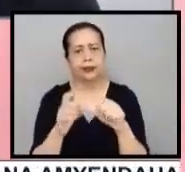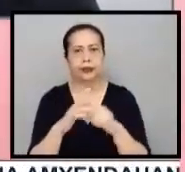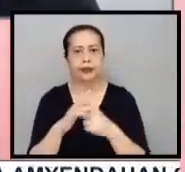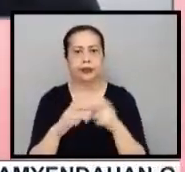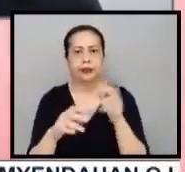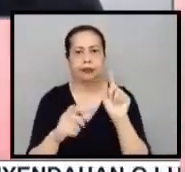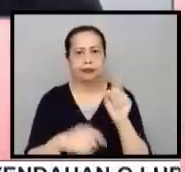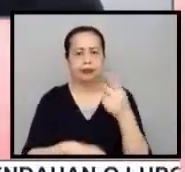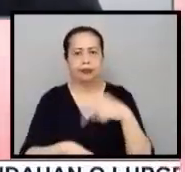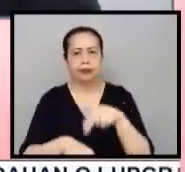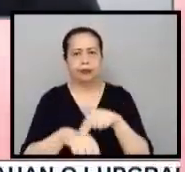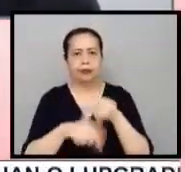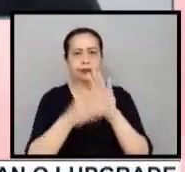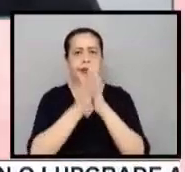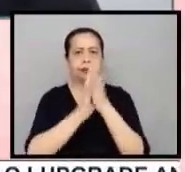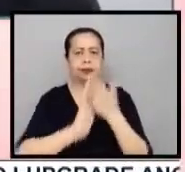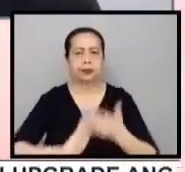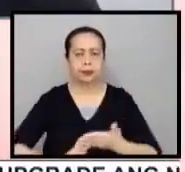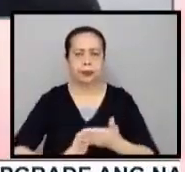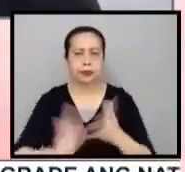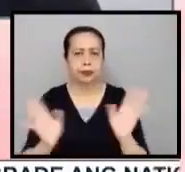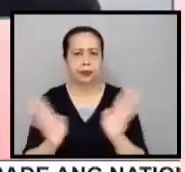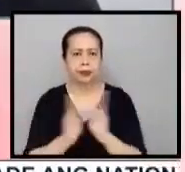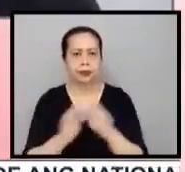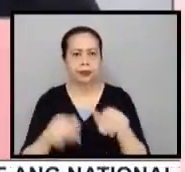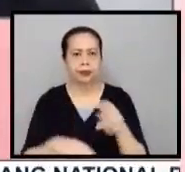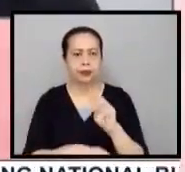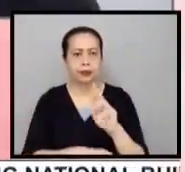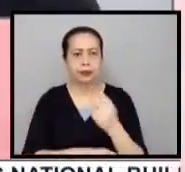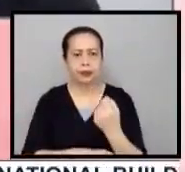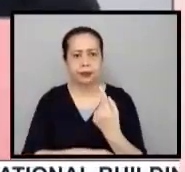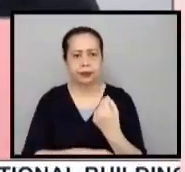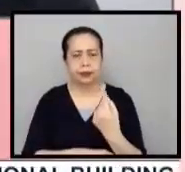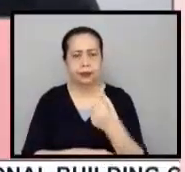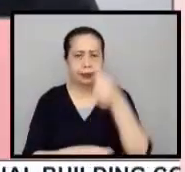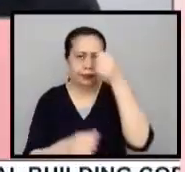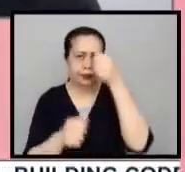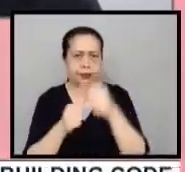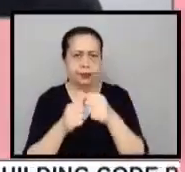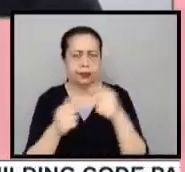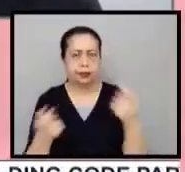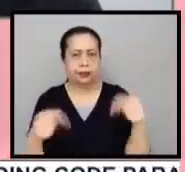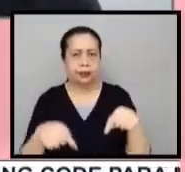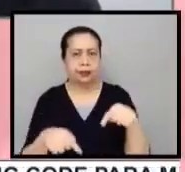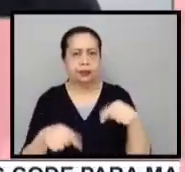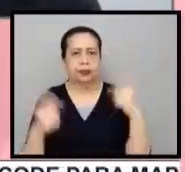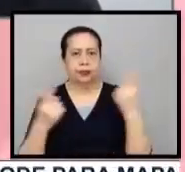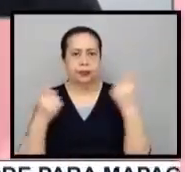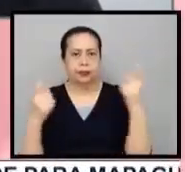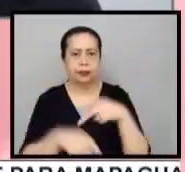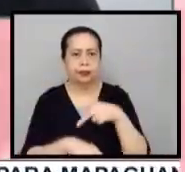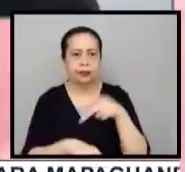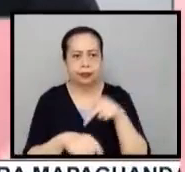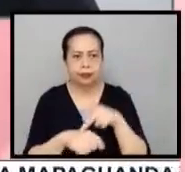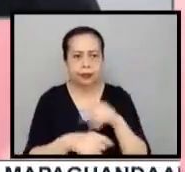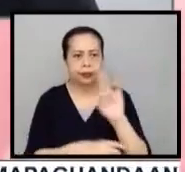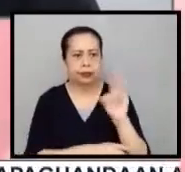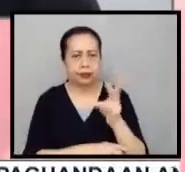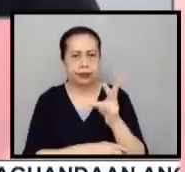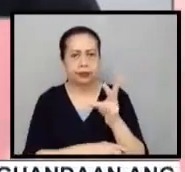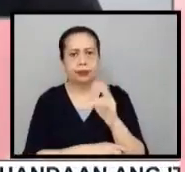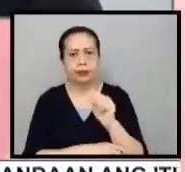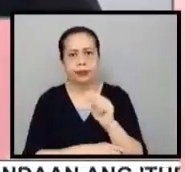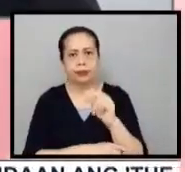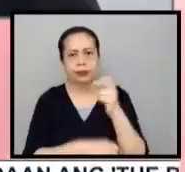Peace Convention, this coming March 11 ay gugunitain namin dito sa Philippines yung 7th Annual Commemoration